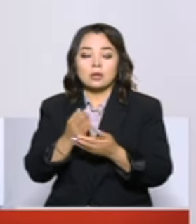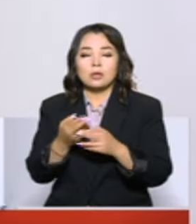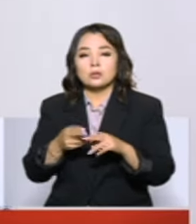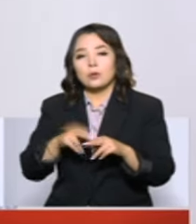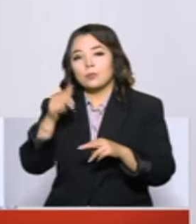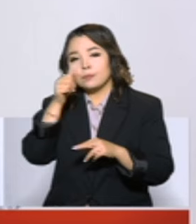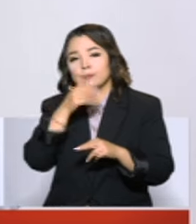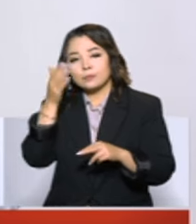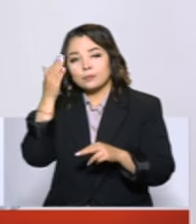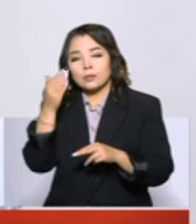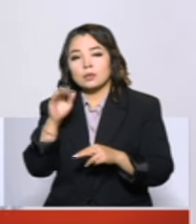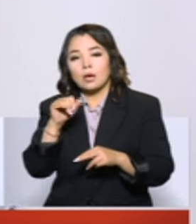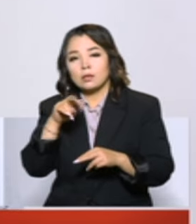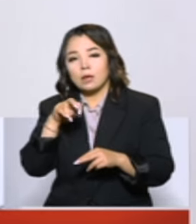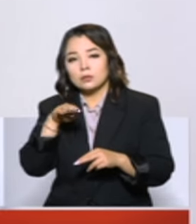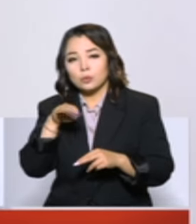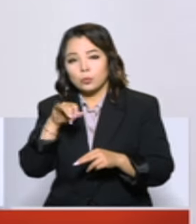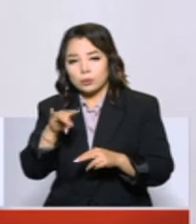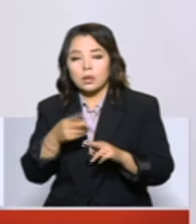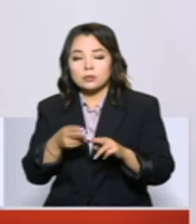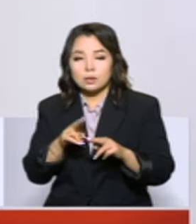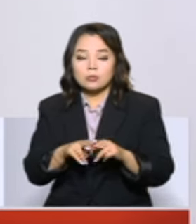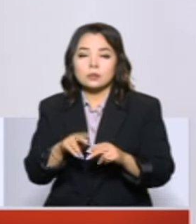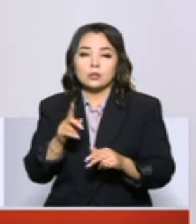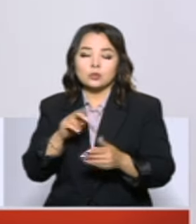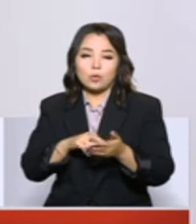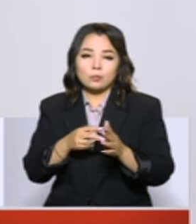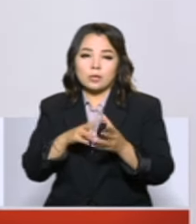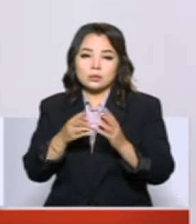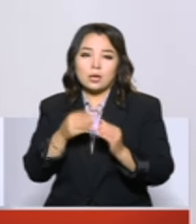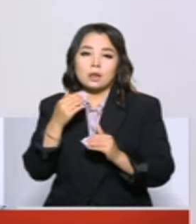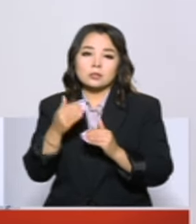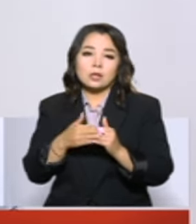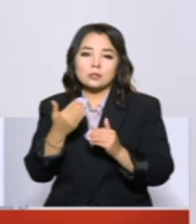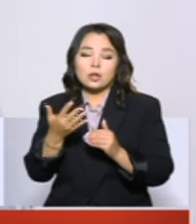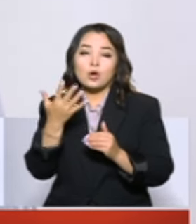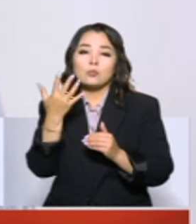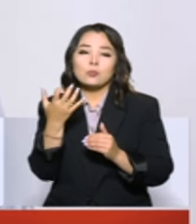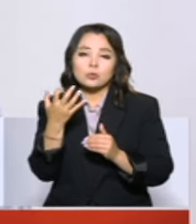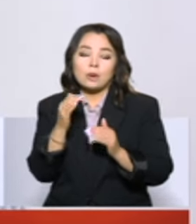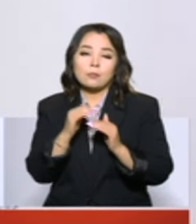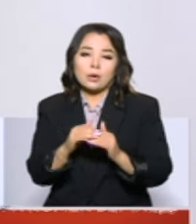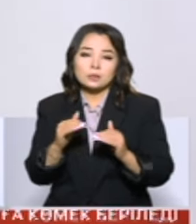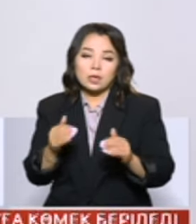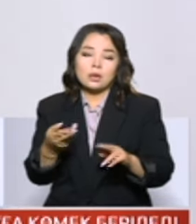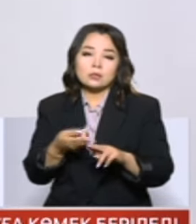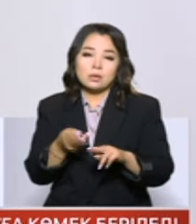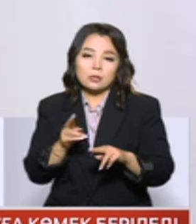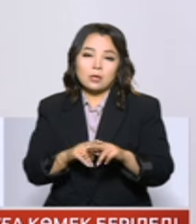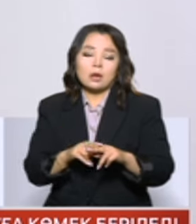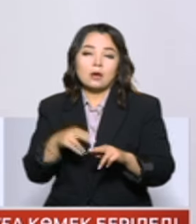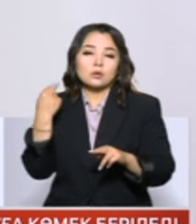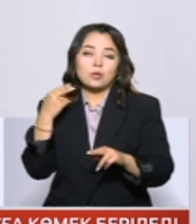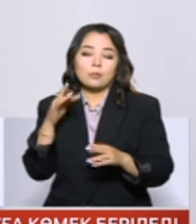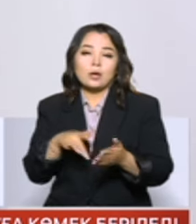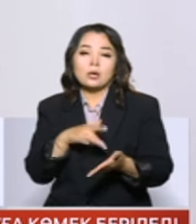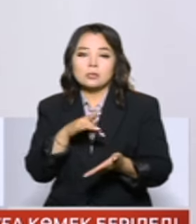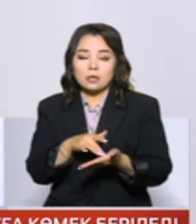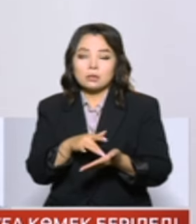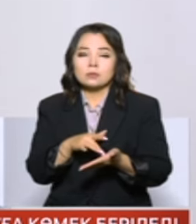жылы талант тур деп аталады. Осы талант тур жобасының аясында 500 бала үшін Ақтөбе